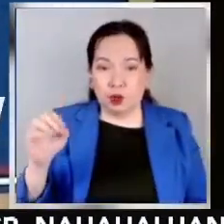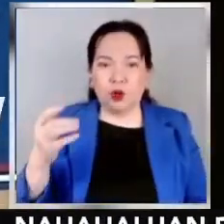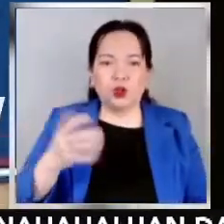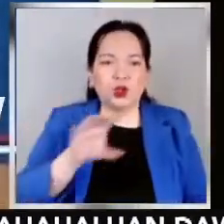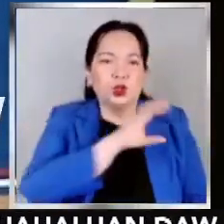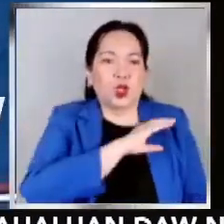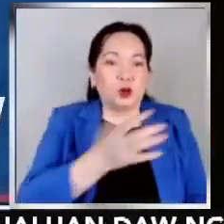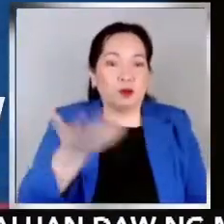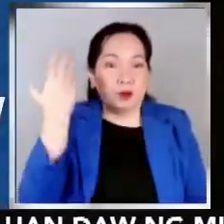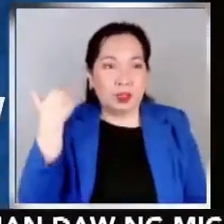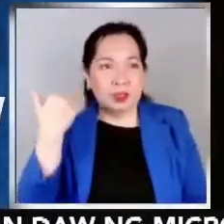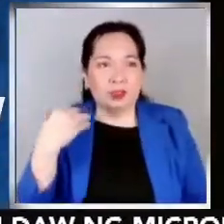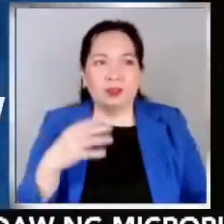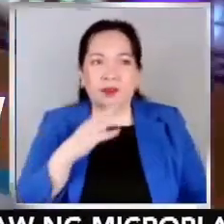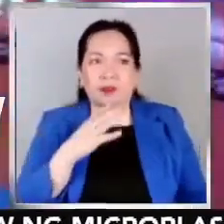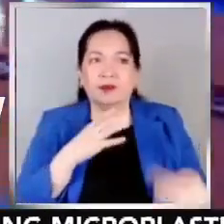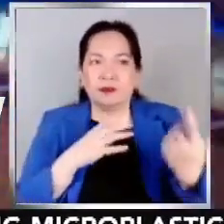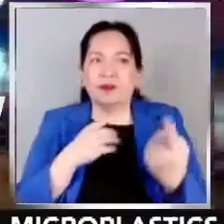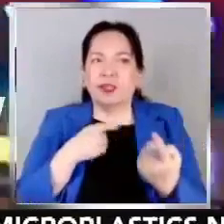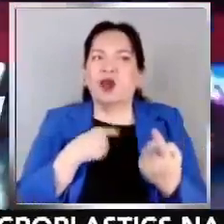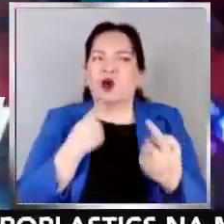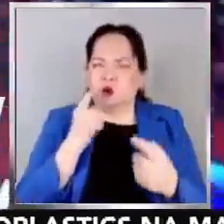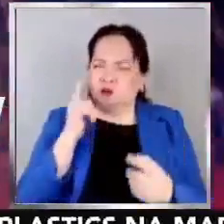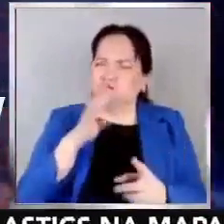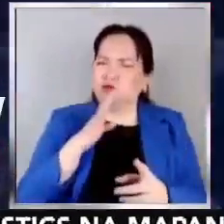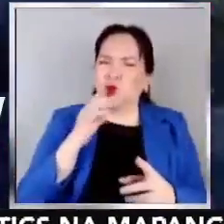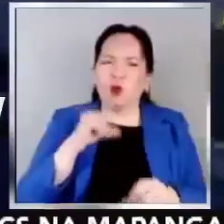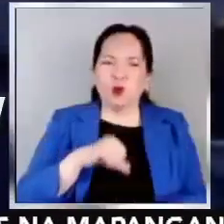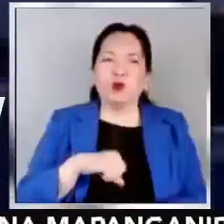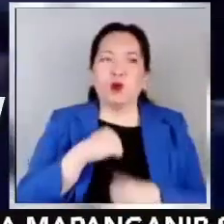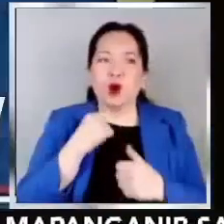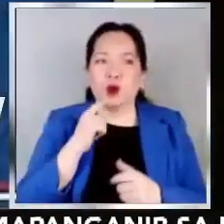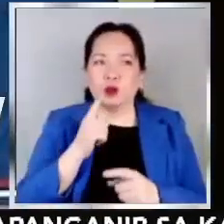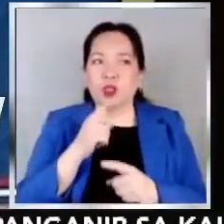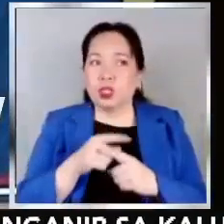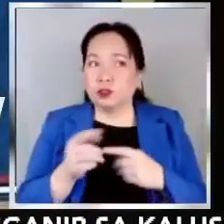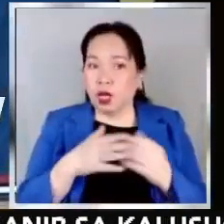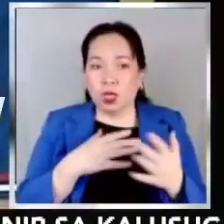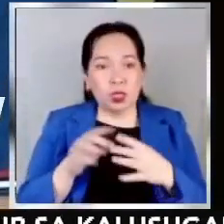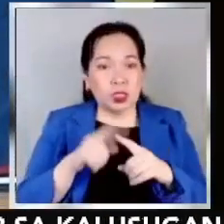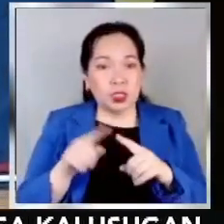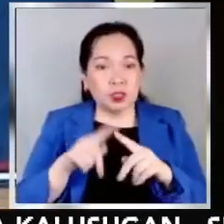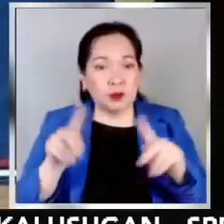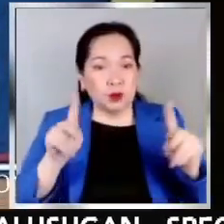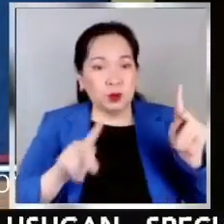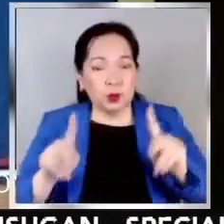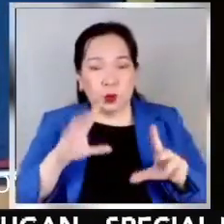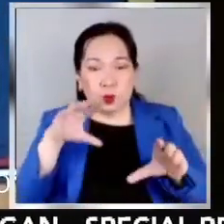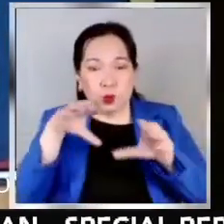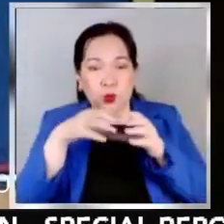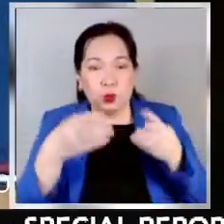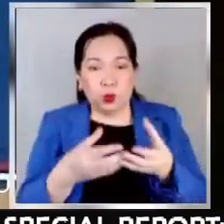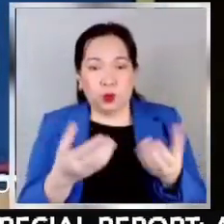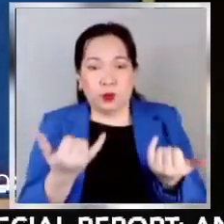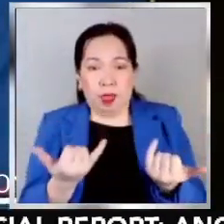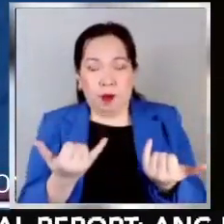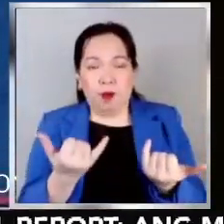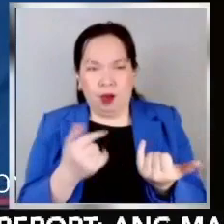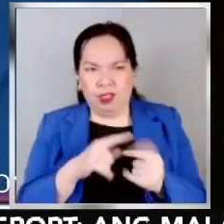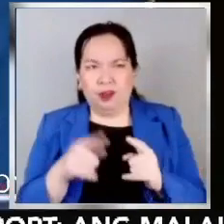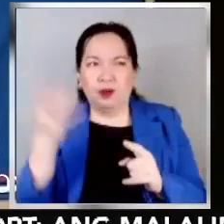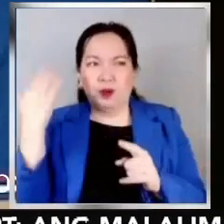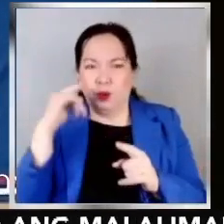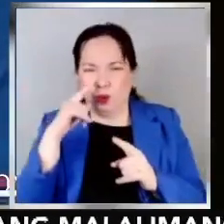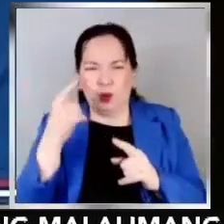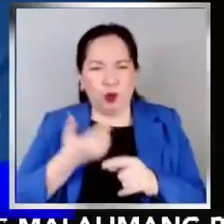kasi yung palaging proud sa kanila. Kahit iba na yung mag-perform ngayon kumpara dati sa nag-perform yung mga nakaraang titles